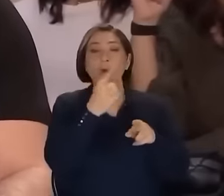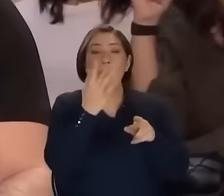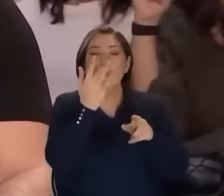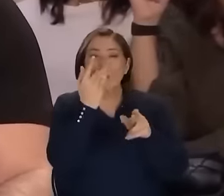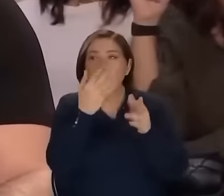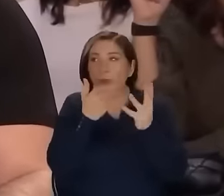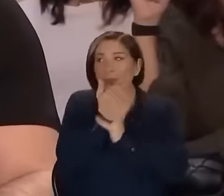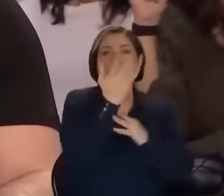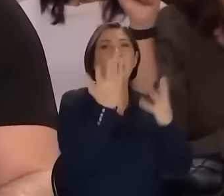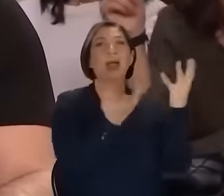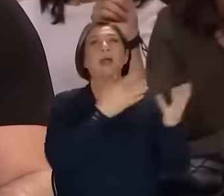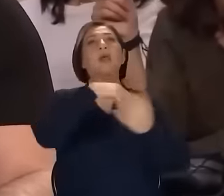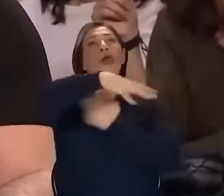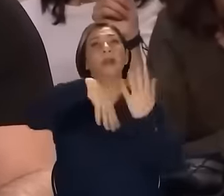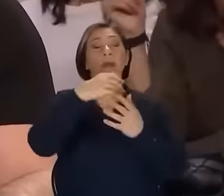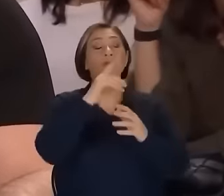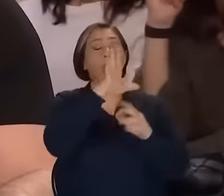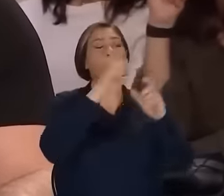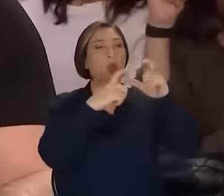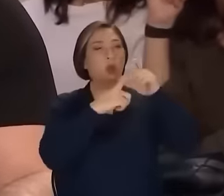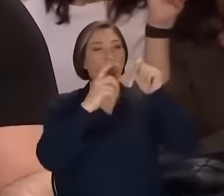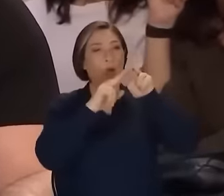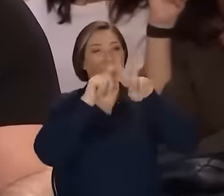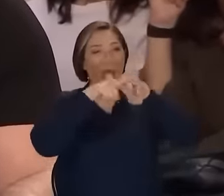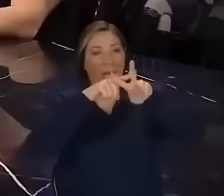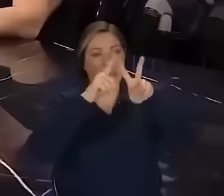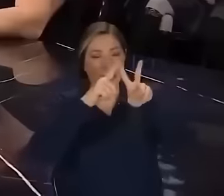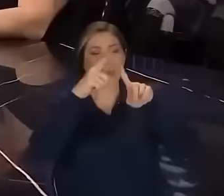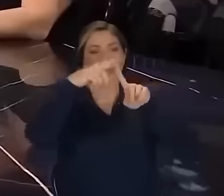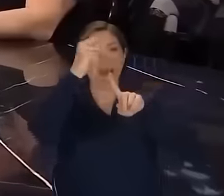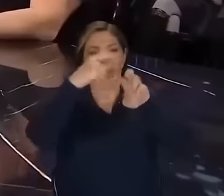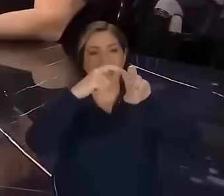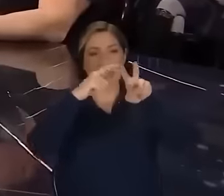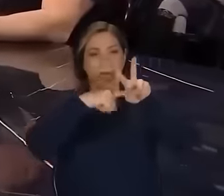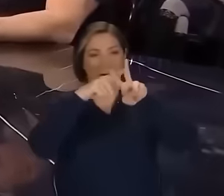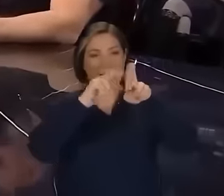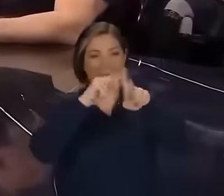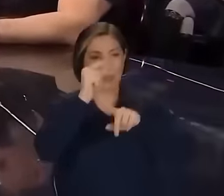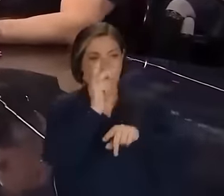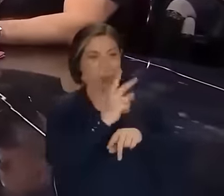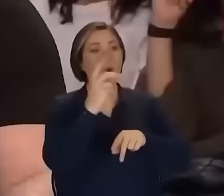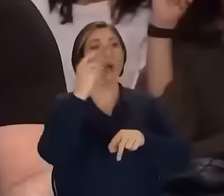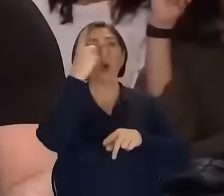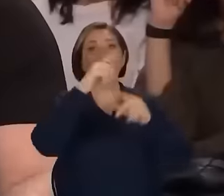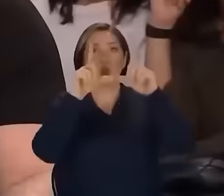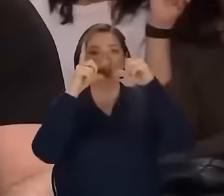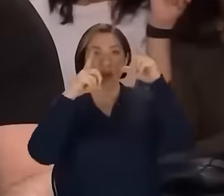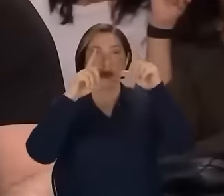kaynıyor. Şimdi Gökhan Tiryaki, Nuri Bilge Ceylan'ın görüntü yönetmeni,